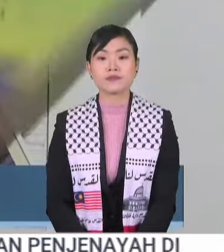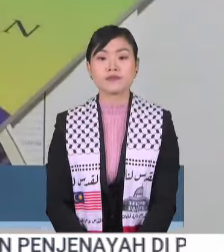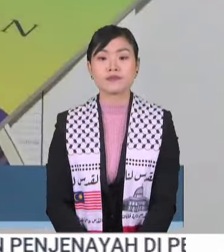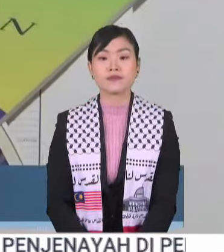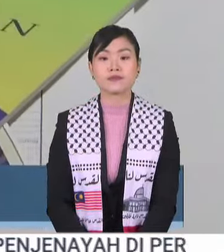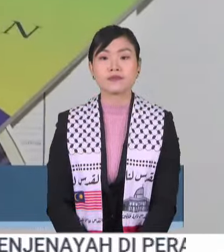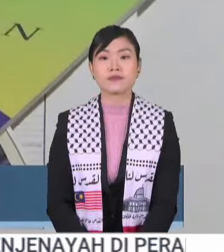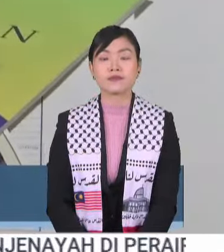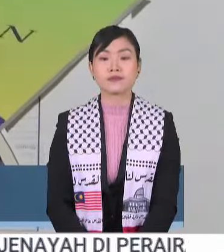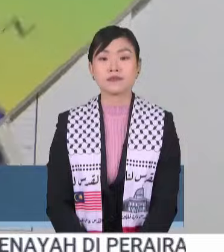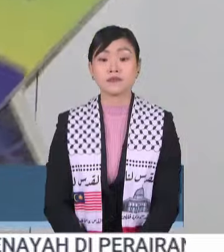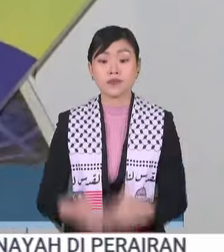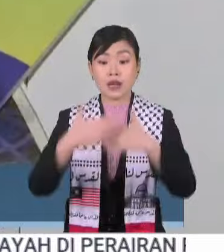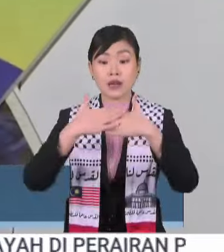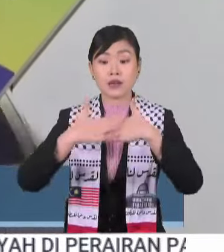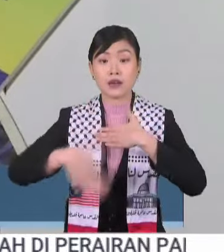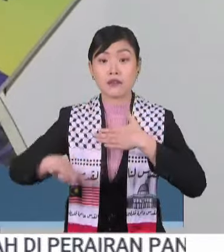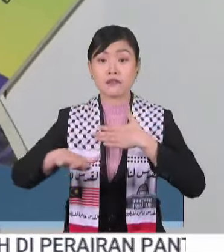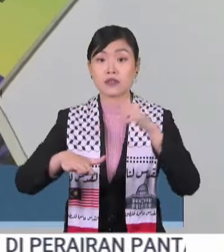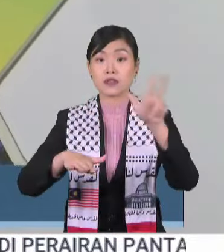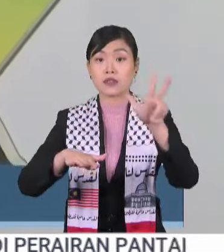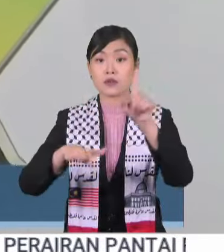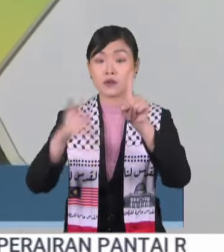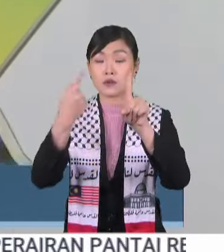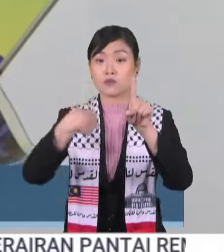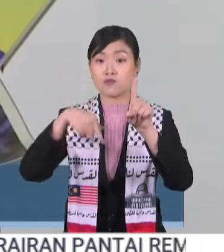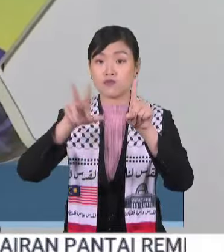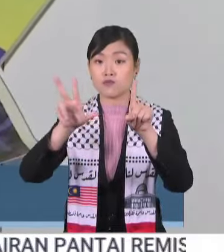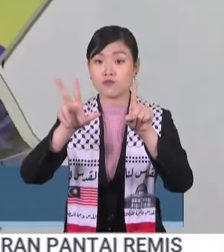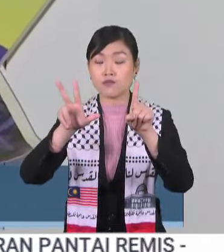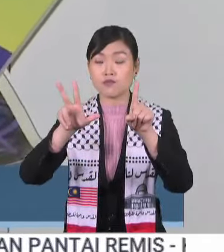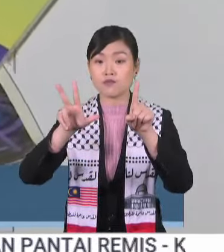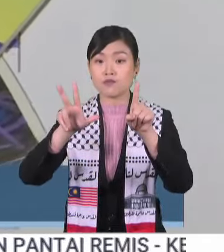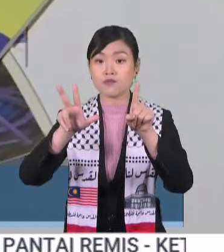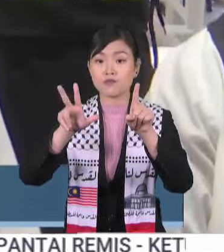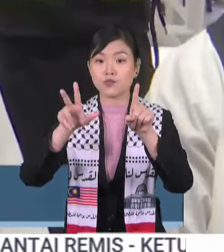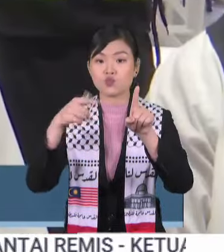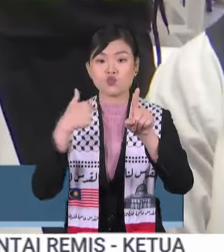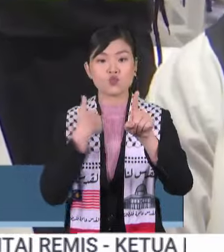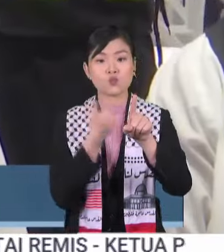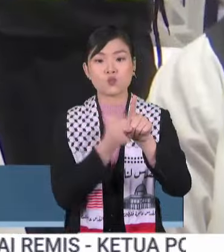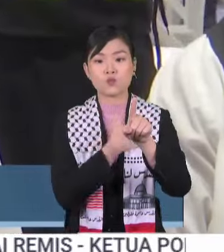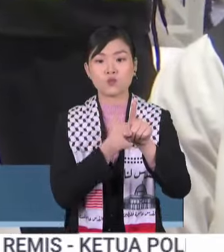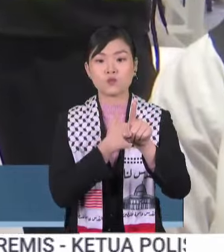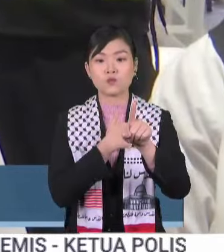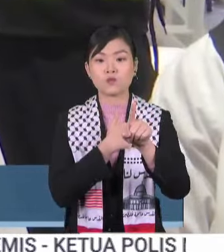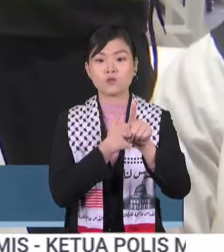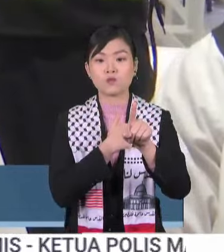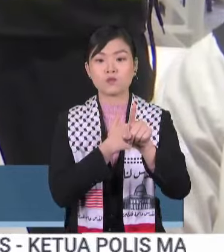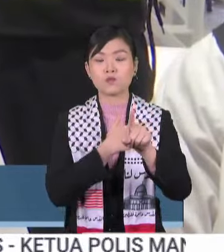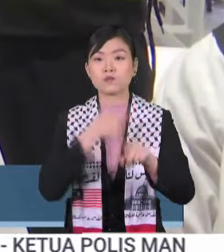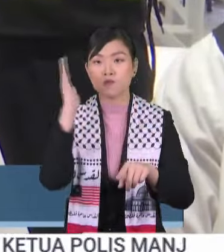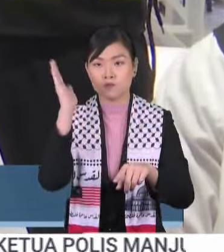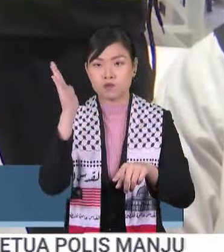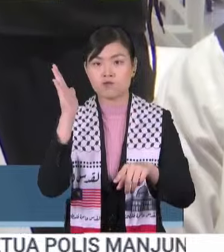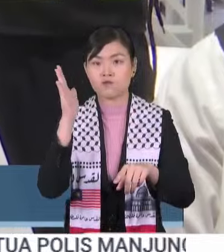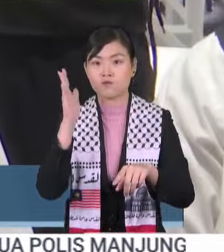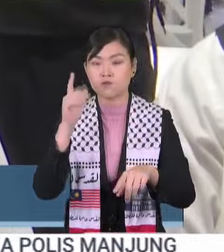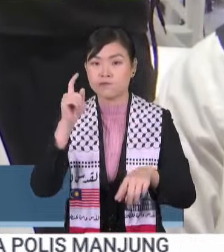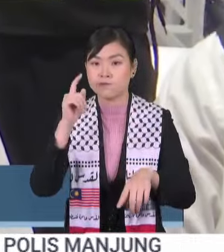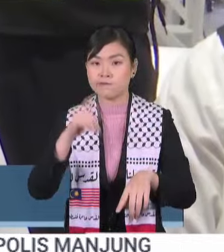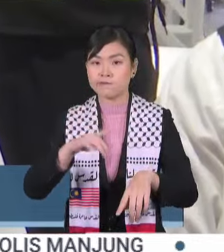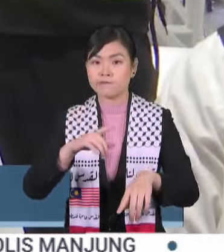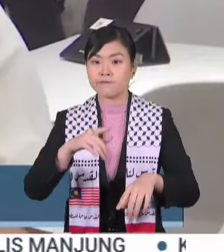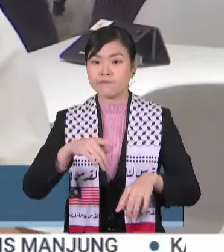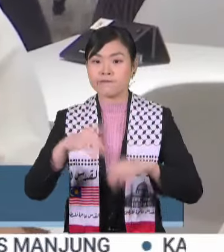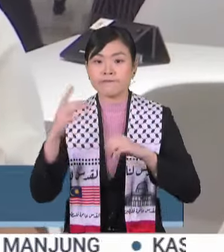31ch after thech i don't to take any action on